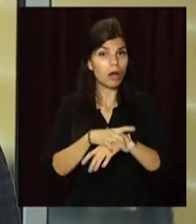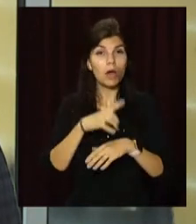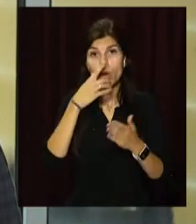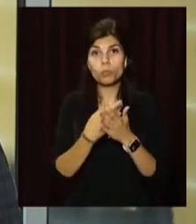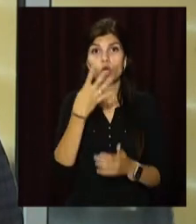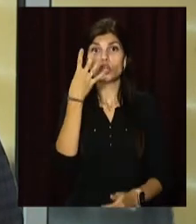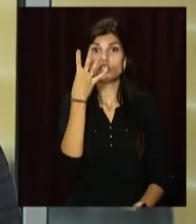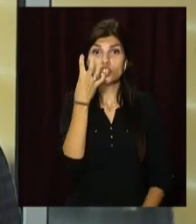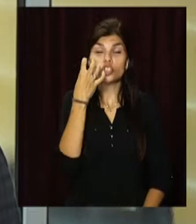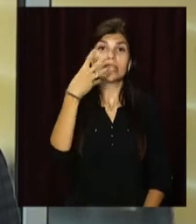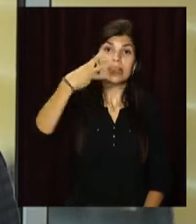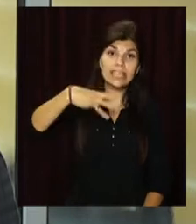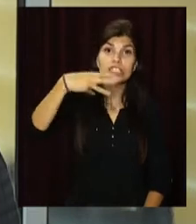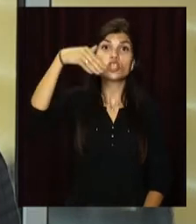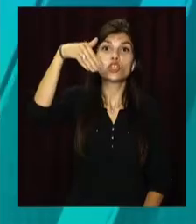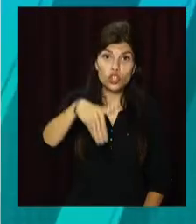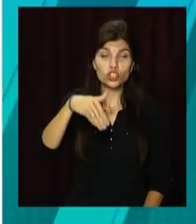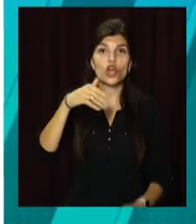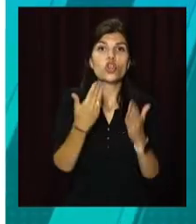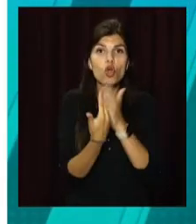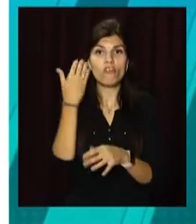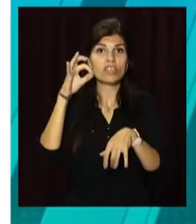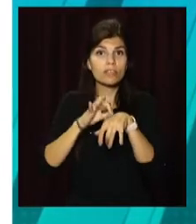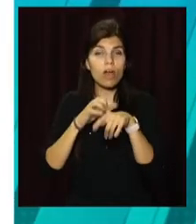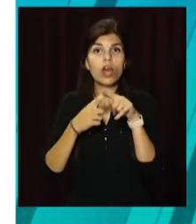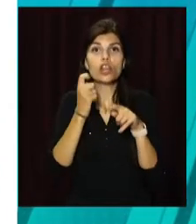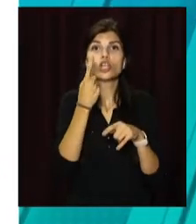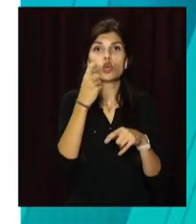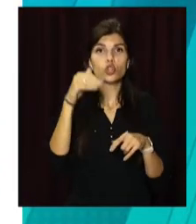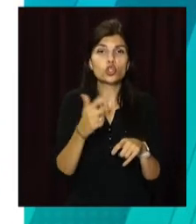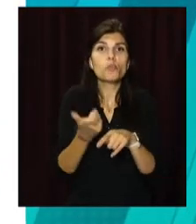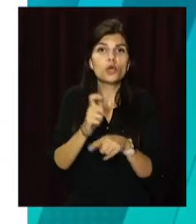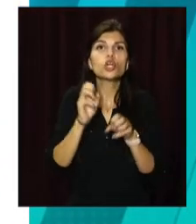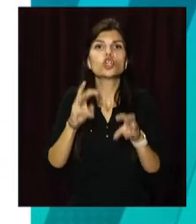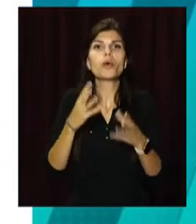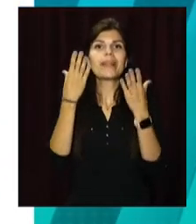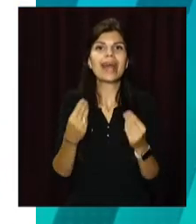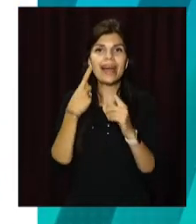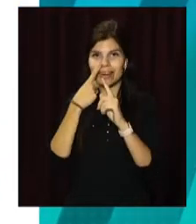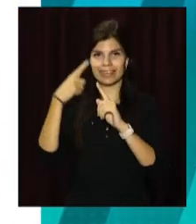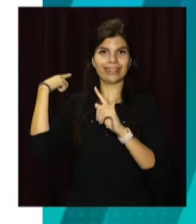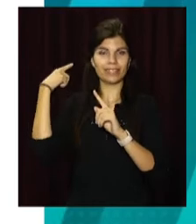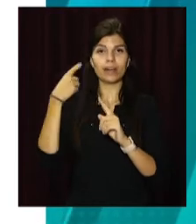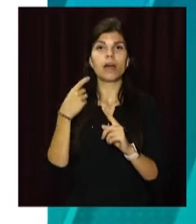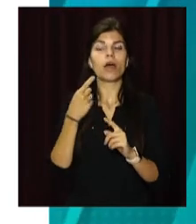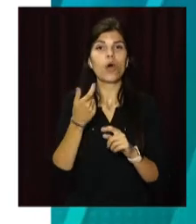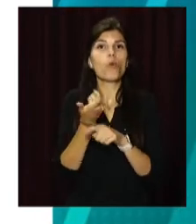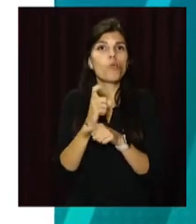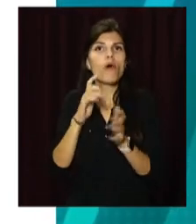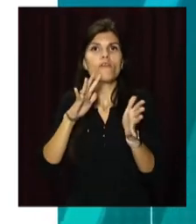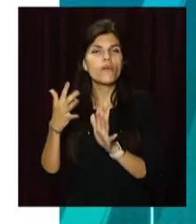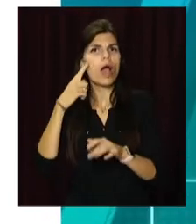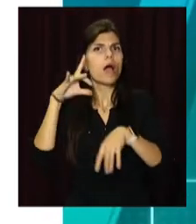понад 430 тисяч нових захворілих. Це на 100 тисяч більше, ніж днем раніше. Найбільше нових